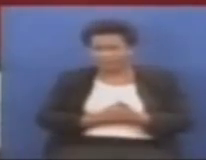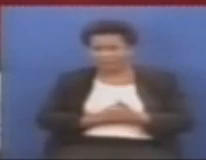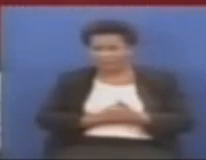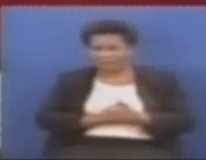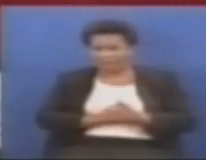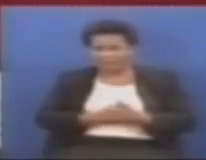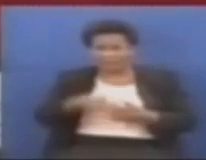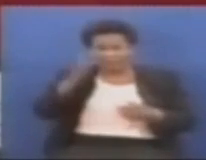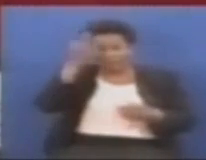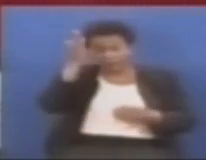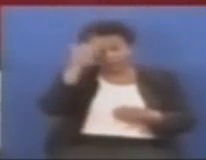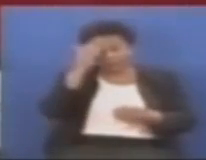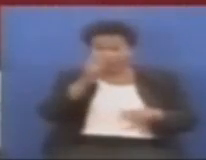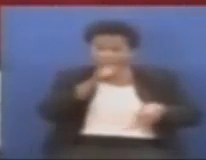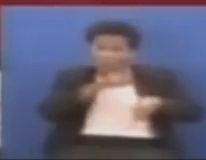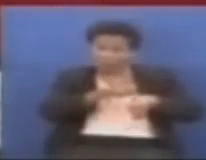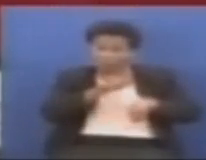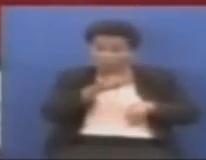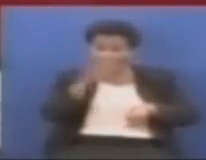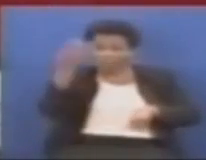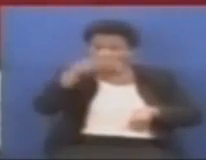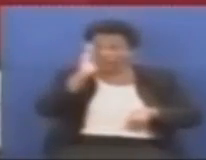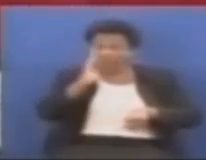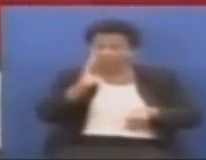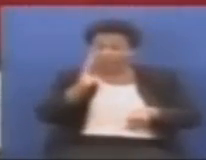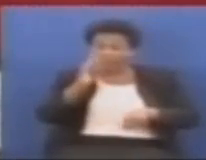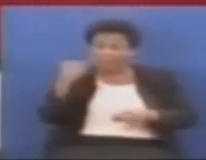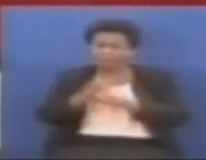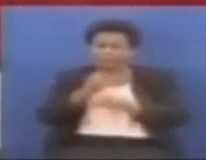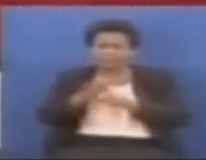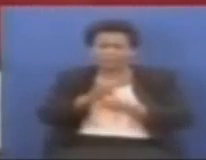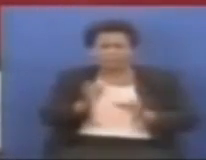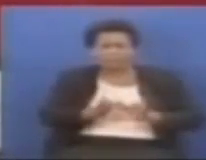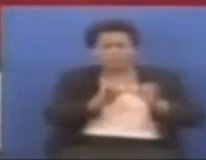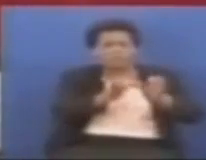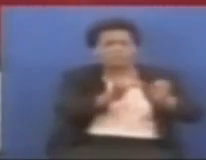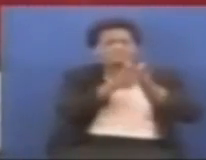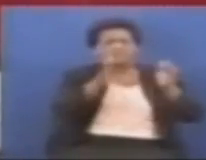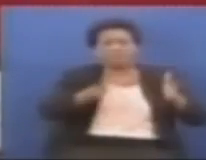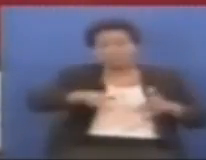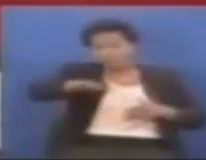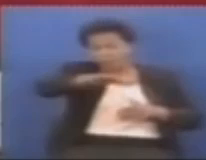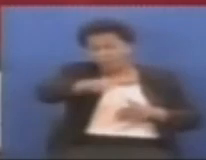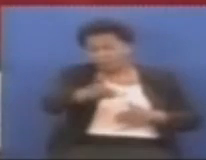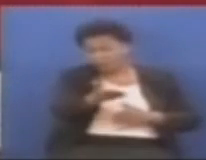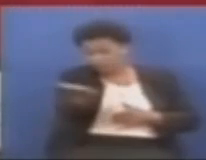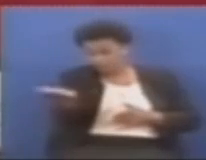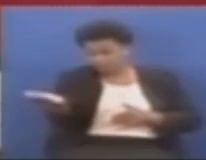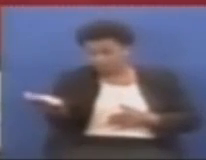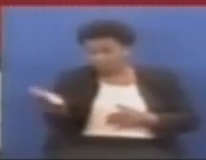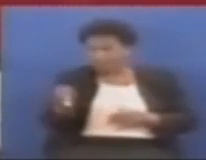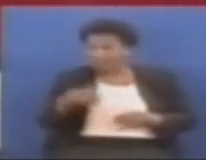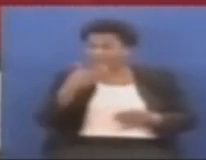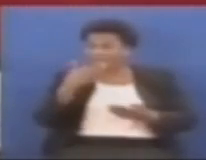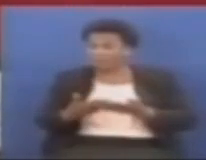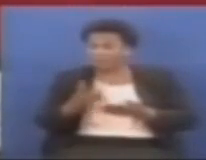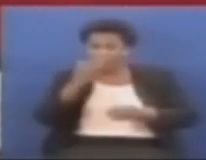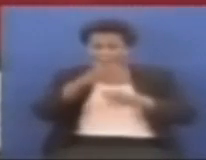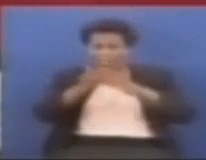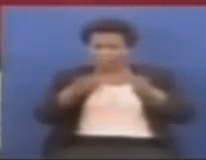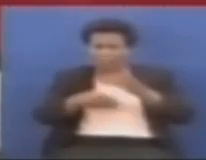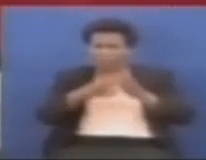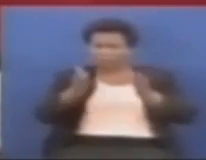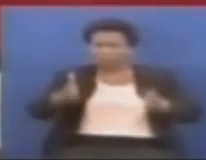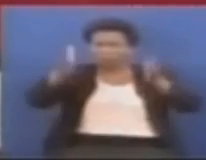katika kipindi cha karibuni serikali imefanya investment kubwa sana katika maeneo hayo, na hasa katika upande ule wa maboma kuna takriban shilingi